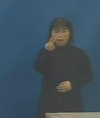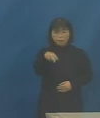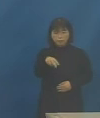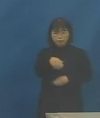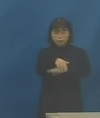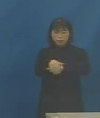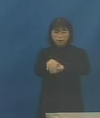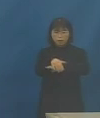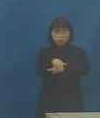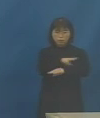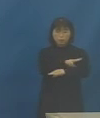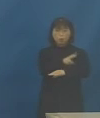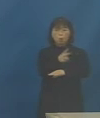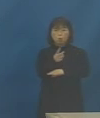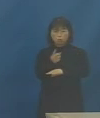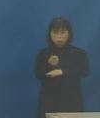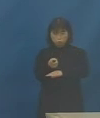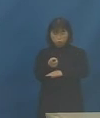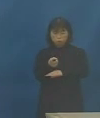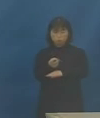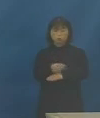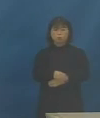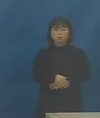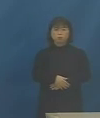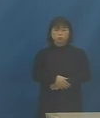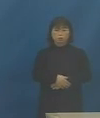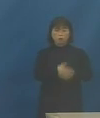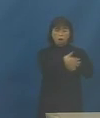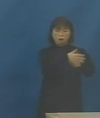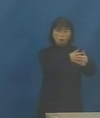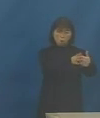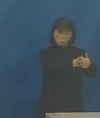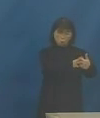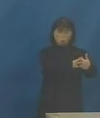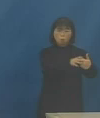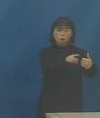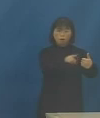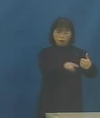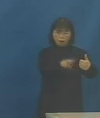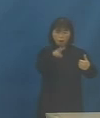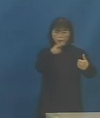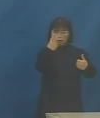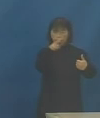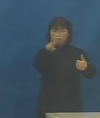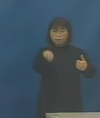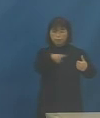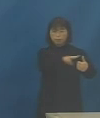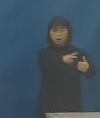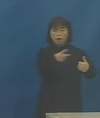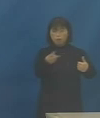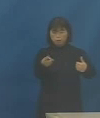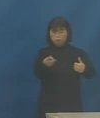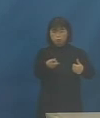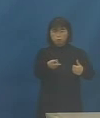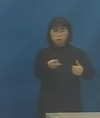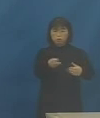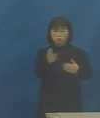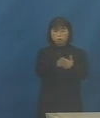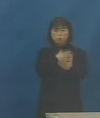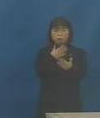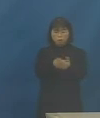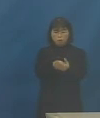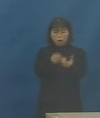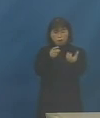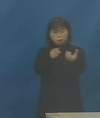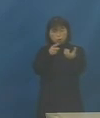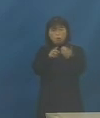方に移行するということになりますウホウ計画からずらしていくということですねですからの狩猟が始まるということです